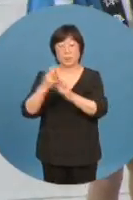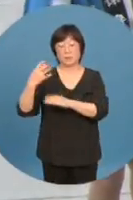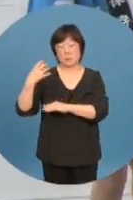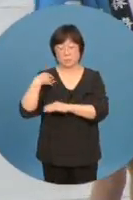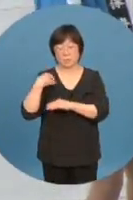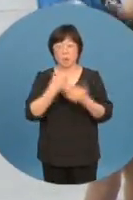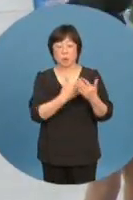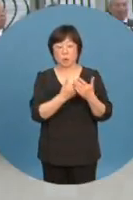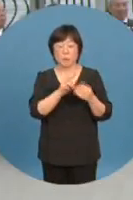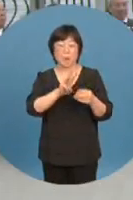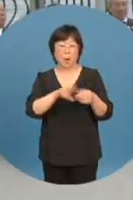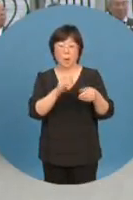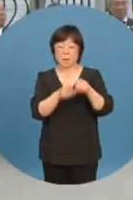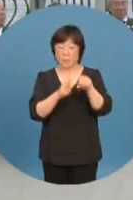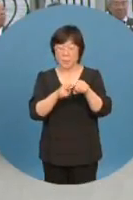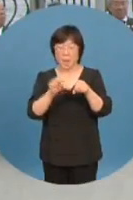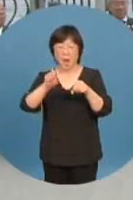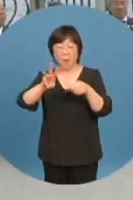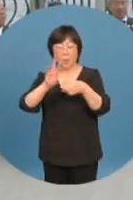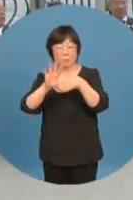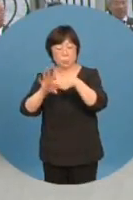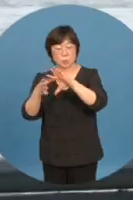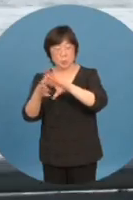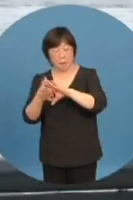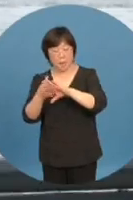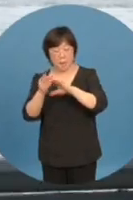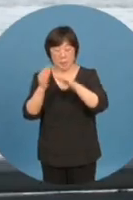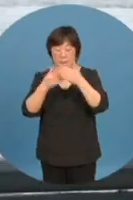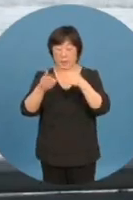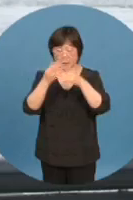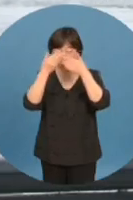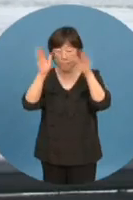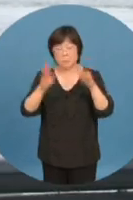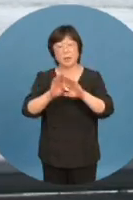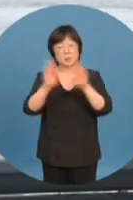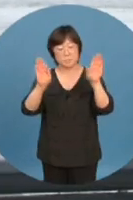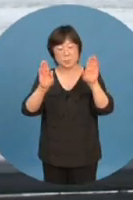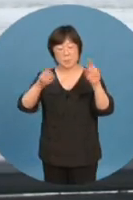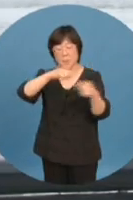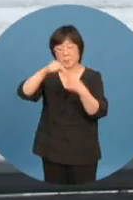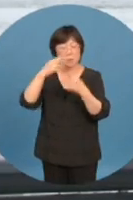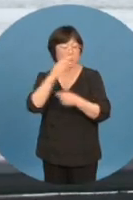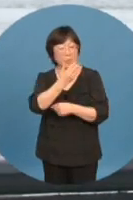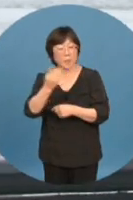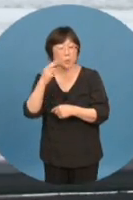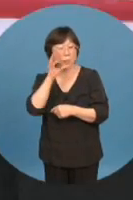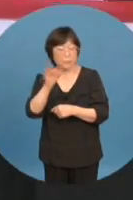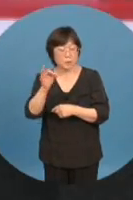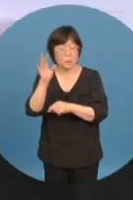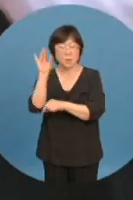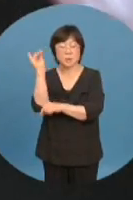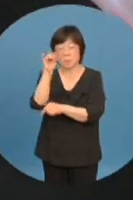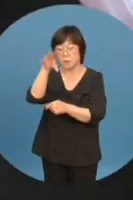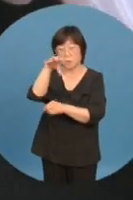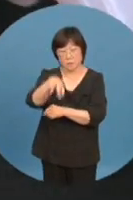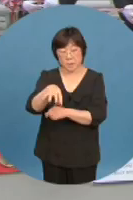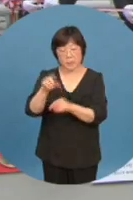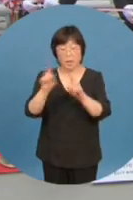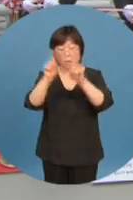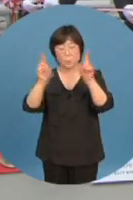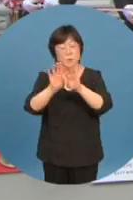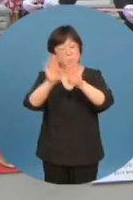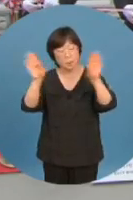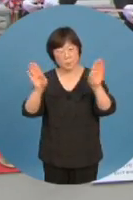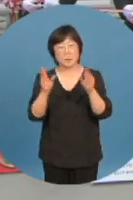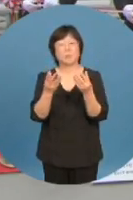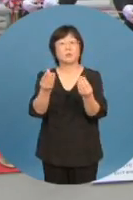催するときめき阿波旅阿波文化体感博が始まり、鳴門海峡を見下ろす千畳敷でオープニングセレモニーが